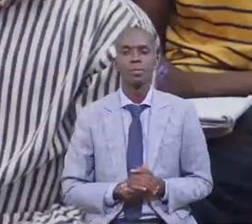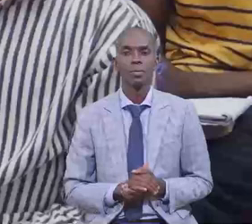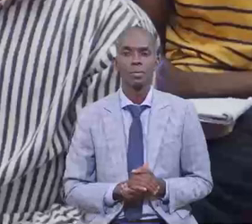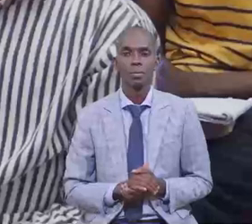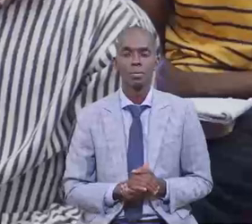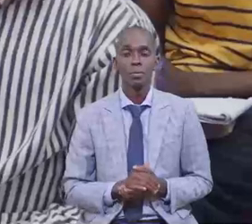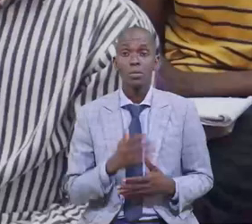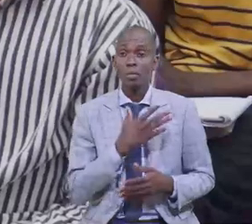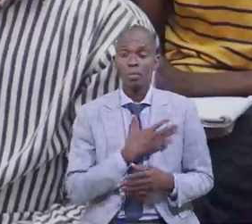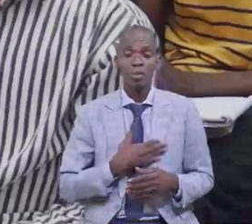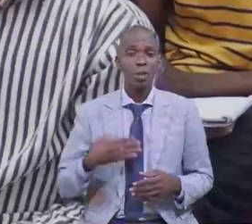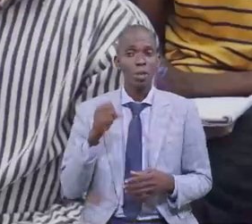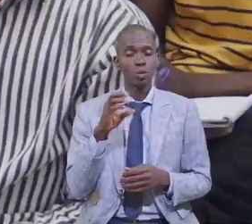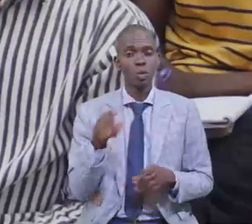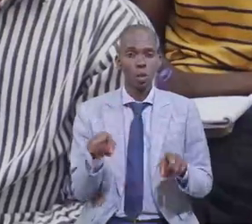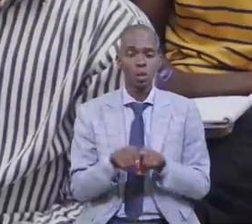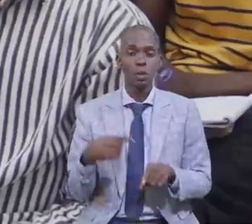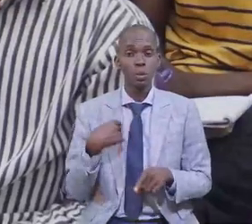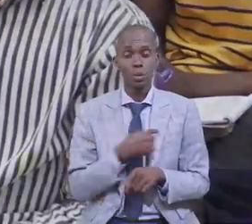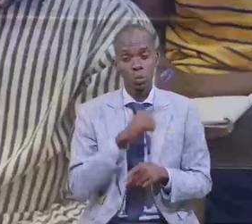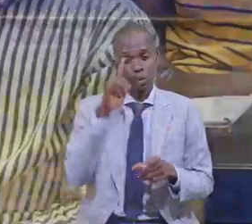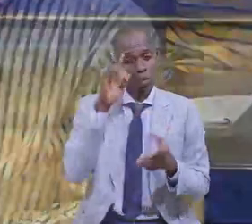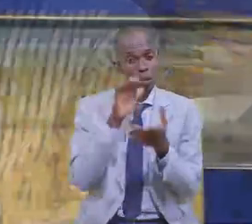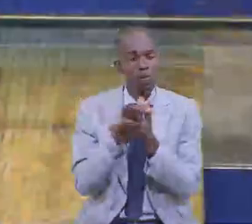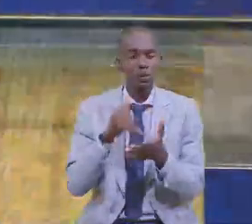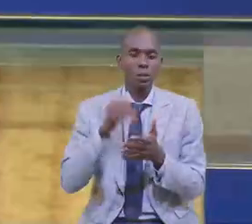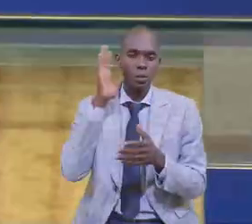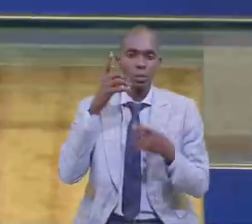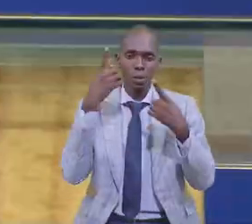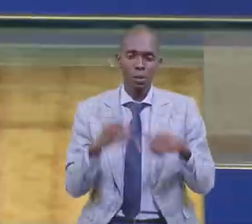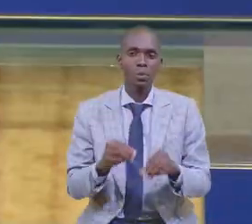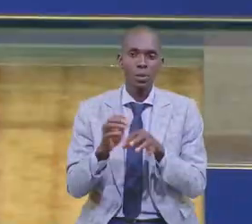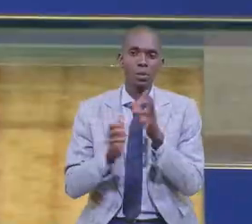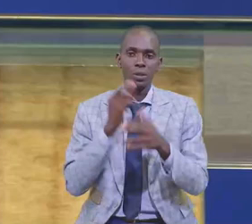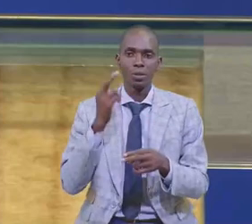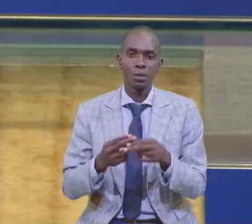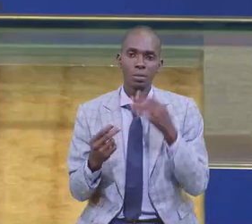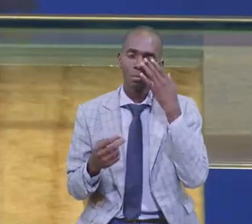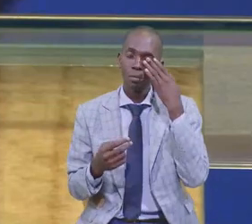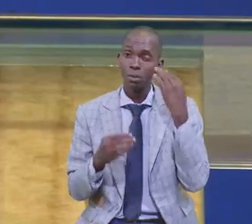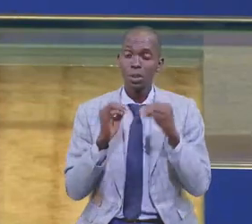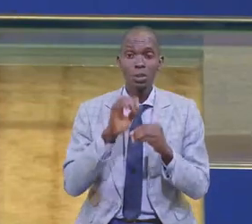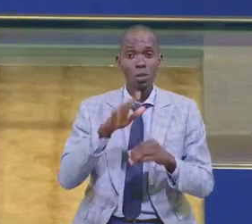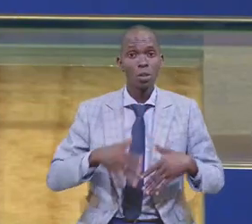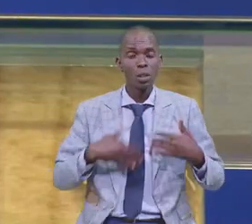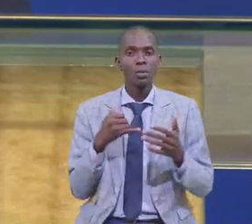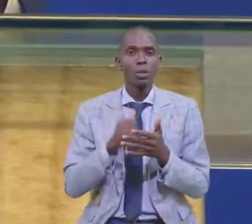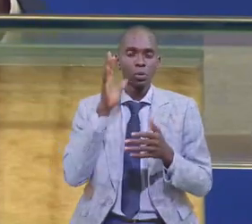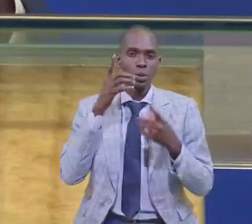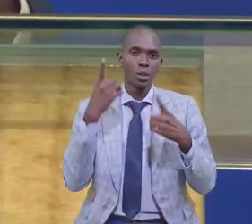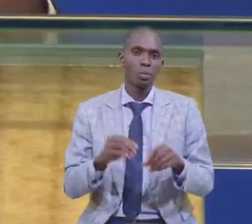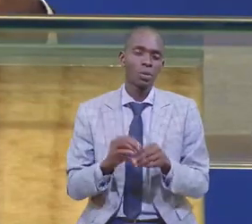Amen. Donc, comme nous croyons, ce sera fait. Dans votre vie, ce sera